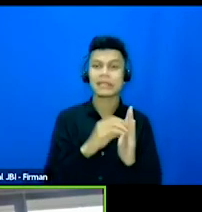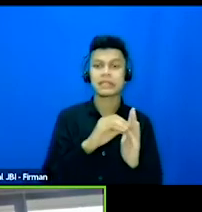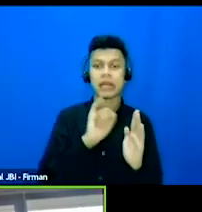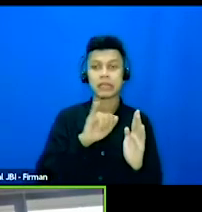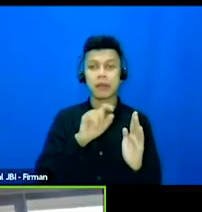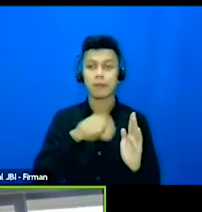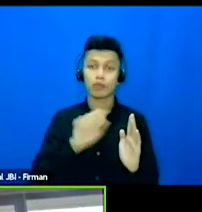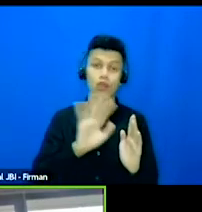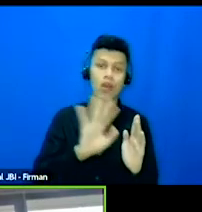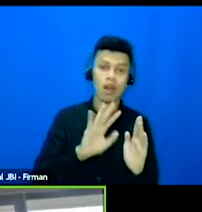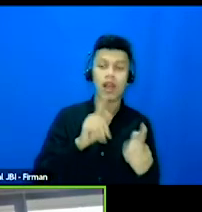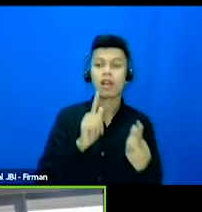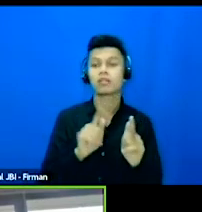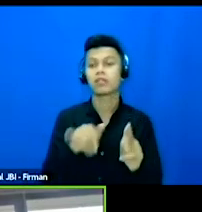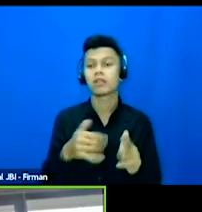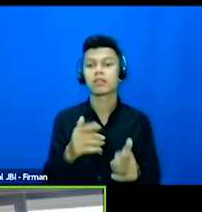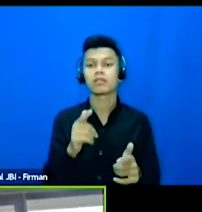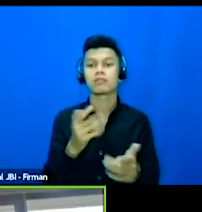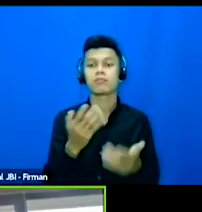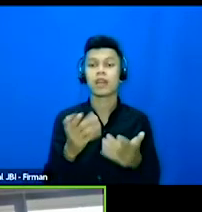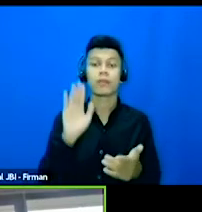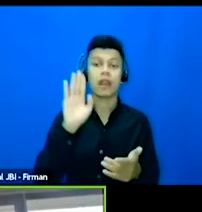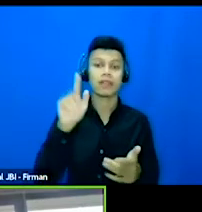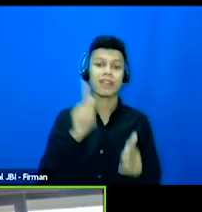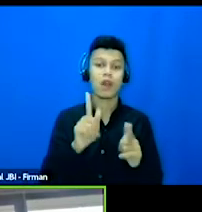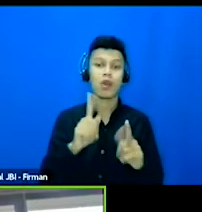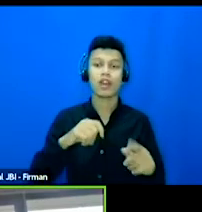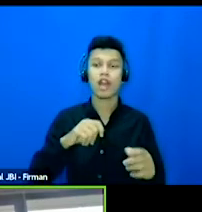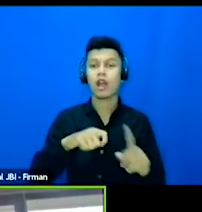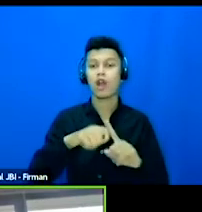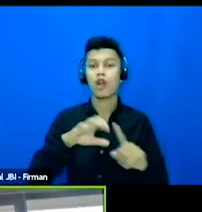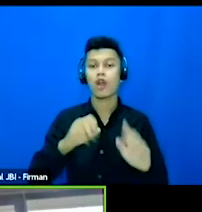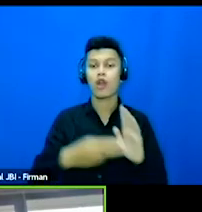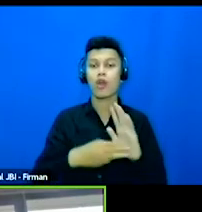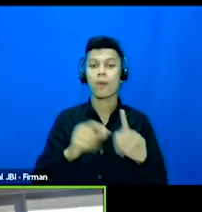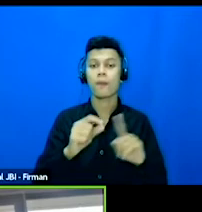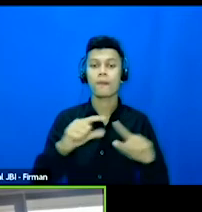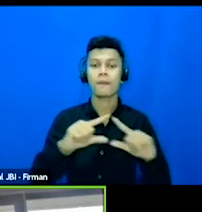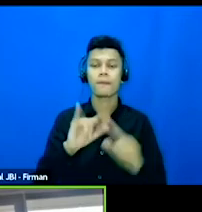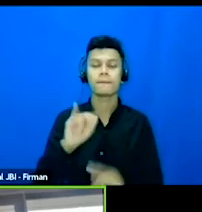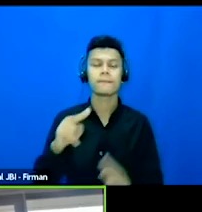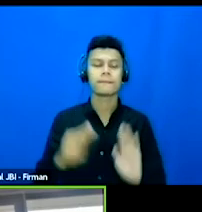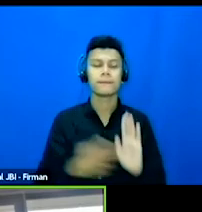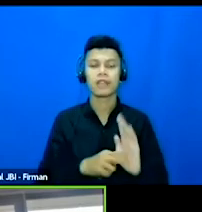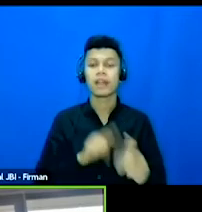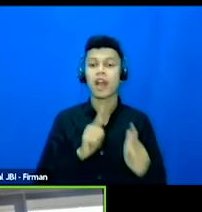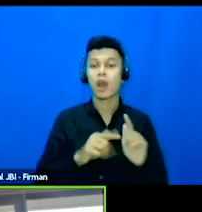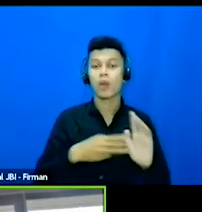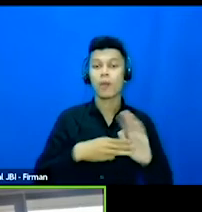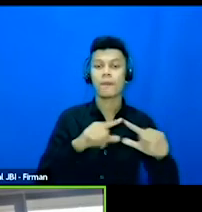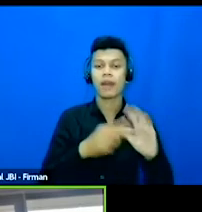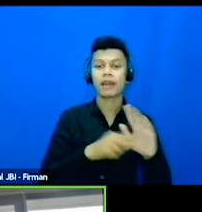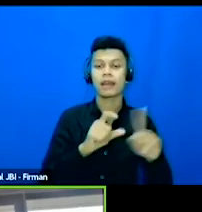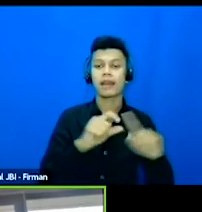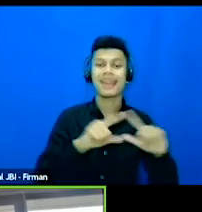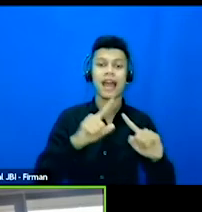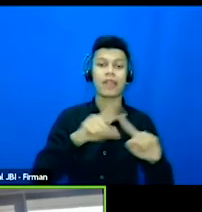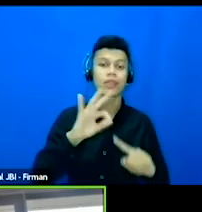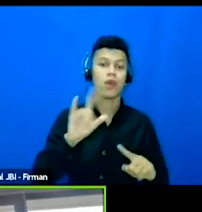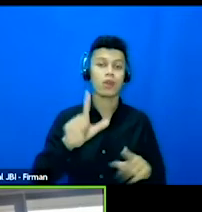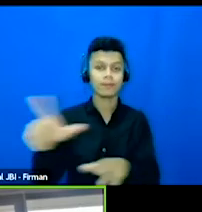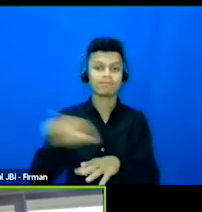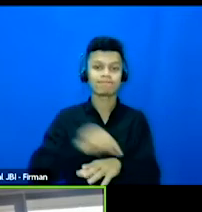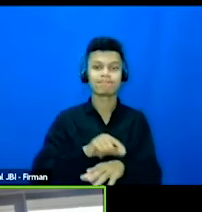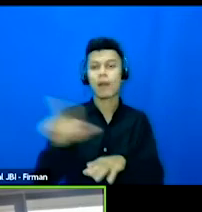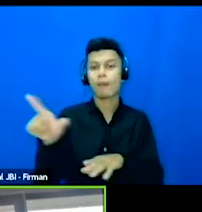sehingga bagaimana tadi kalau misalnya ada komplain bisa enggak di Kalau mandatory harusnya bisa menerima komplain dan juga mengko